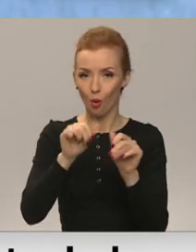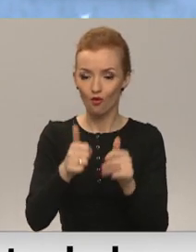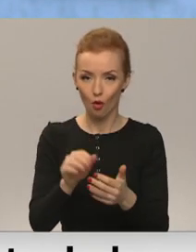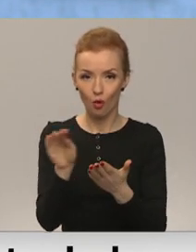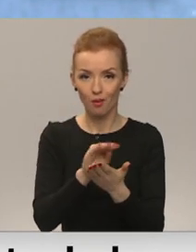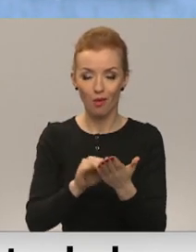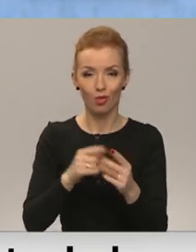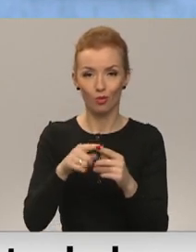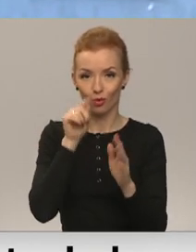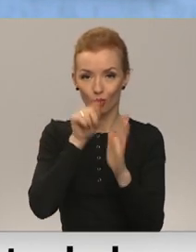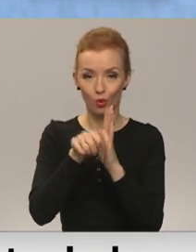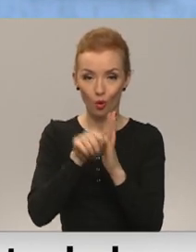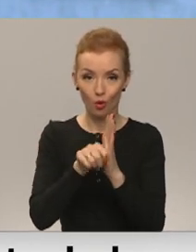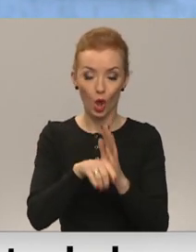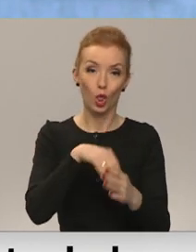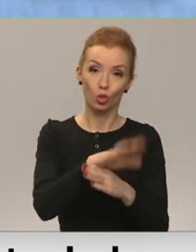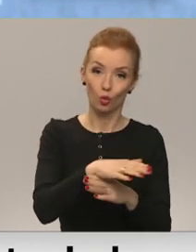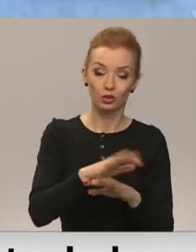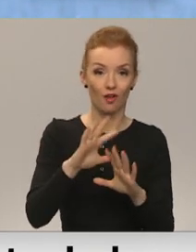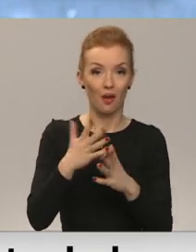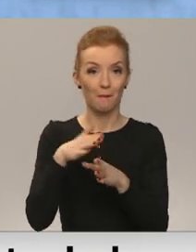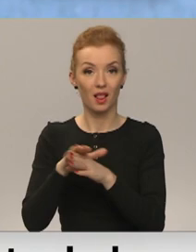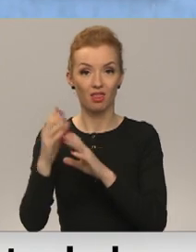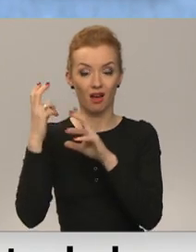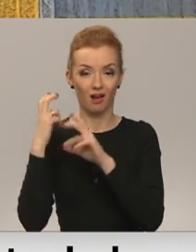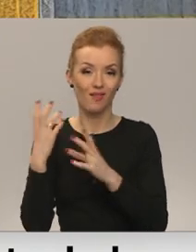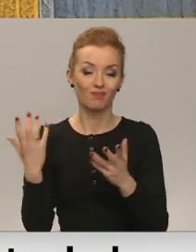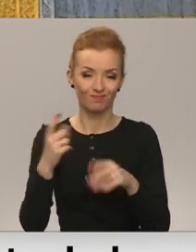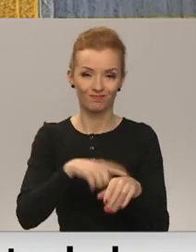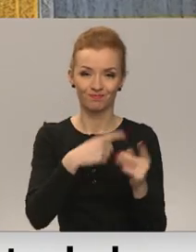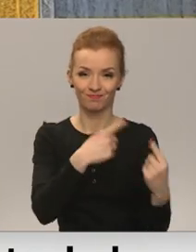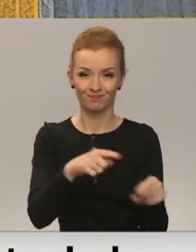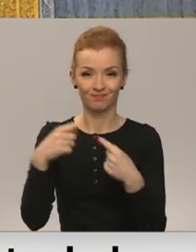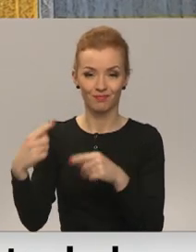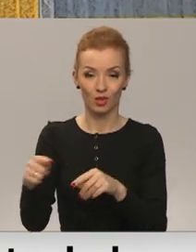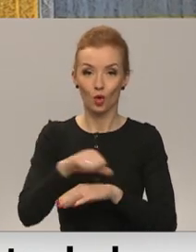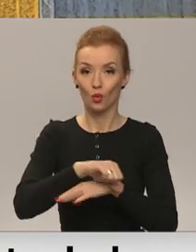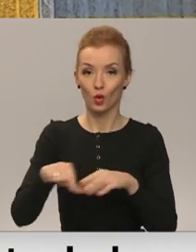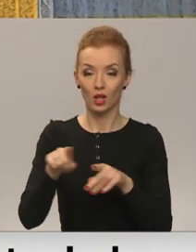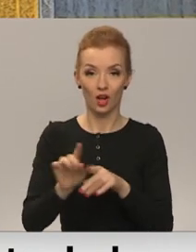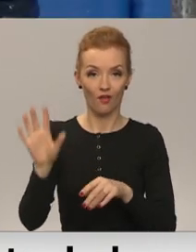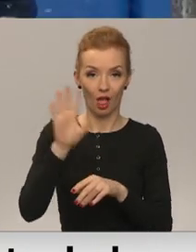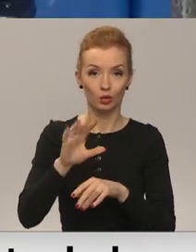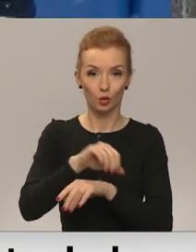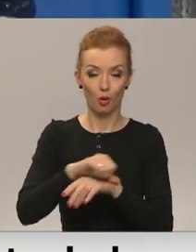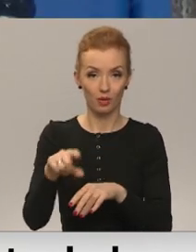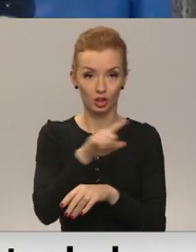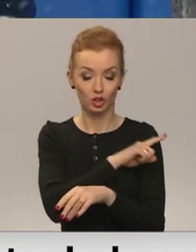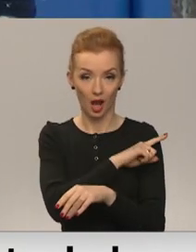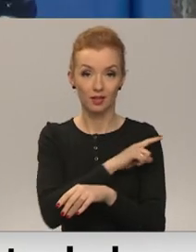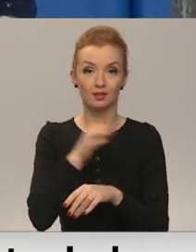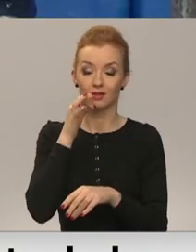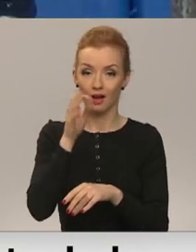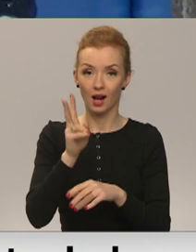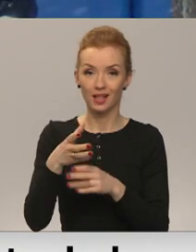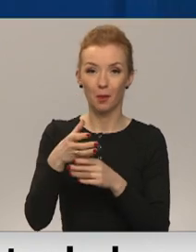un kontrolēt tukšu vai pilnu mašīnu, tas aizņem pilnīgi citu laiku. Muita, kā arī valsts robežsardze uzsver, ka mazināt pārbaudēm